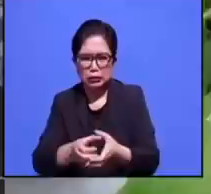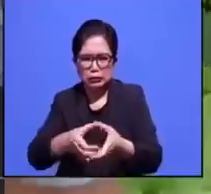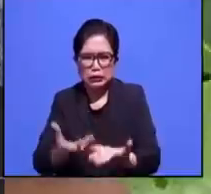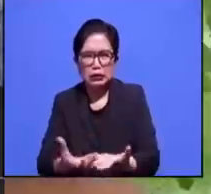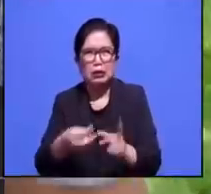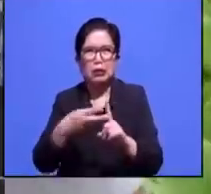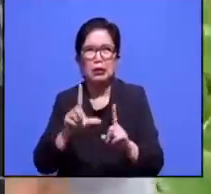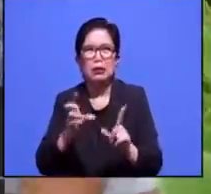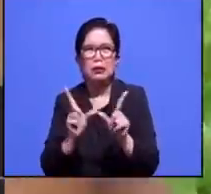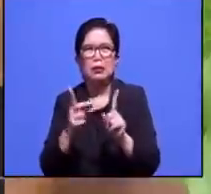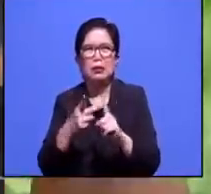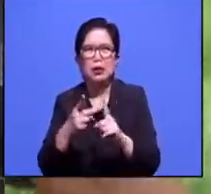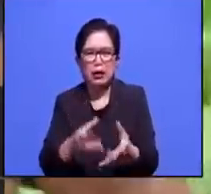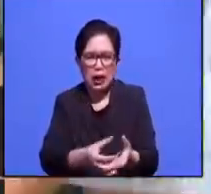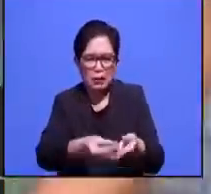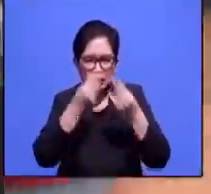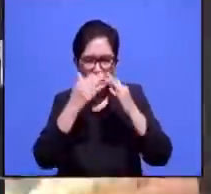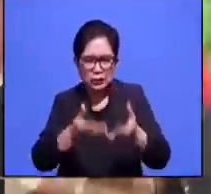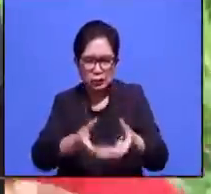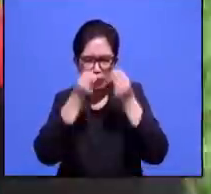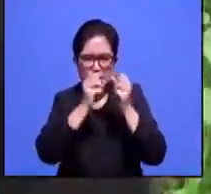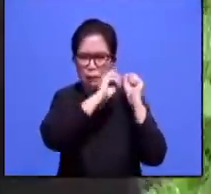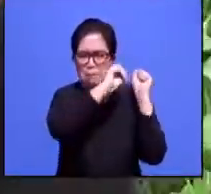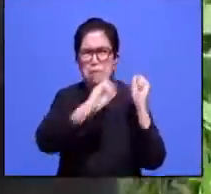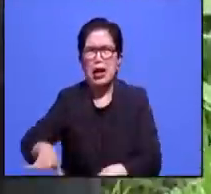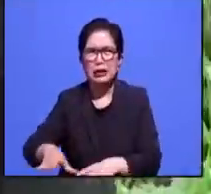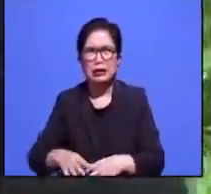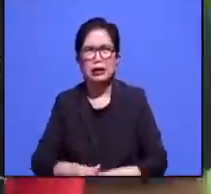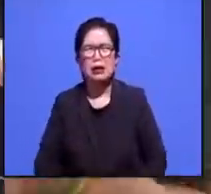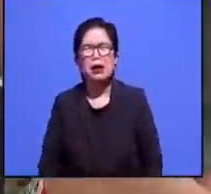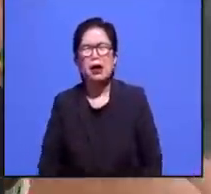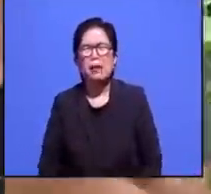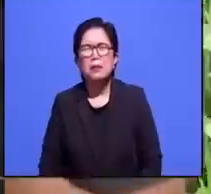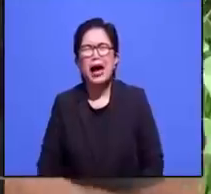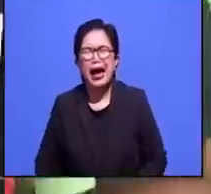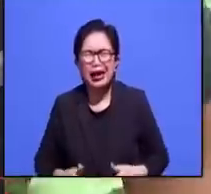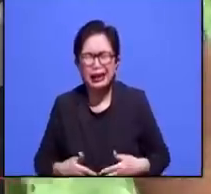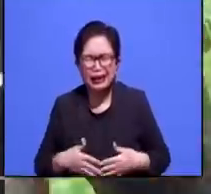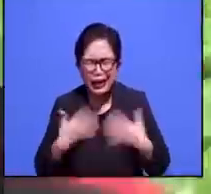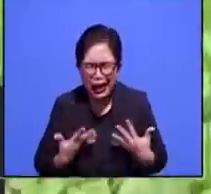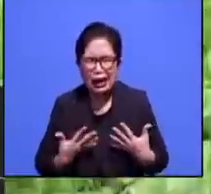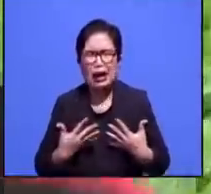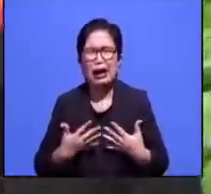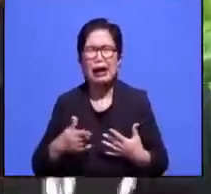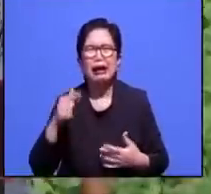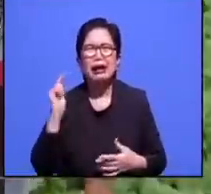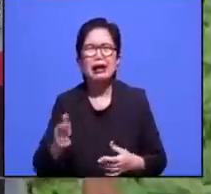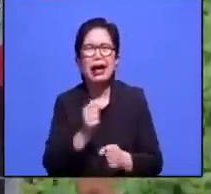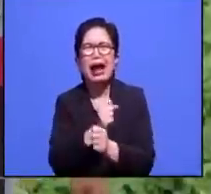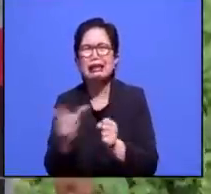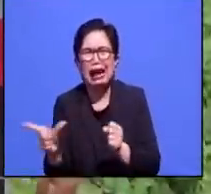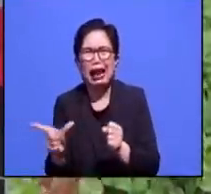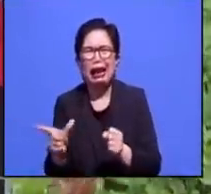nyamuk cuci muka dan kemudian membantingnya luapan emosi Heri akibat frustasi lantaran dua